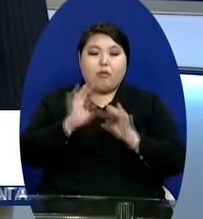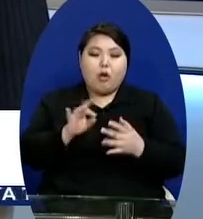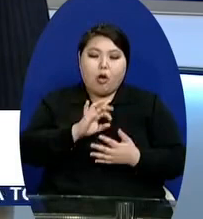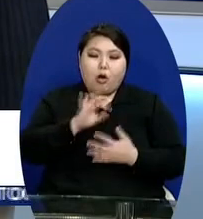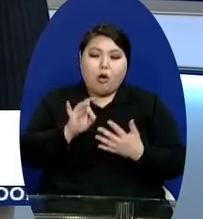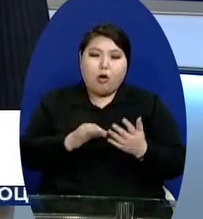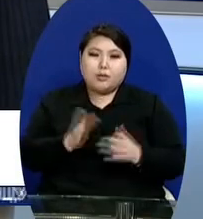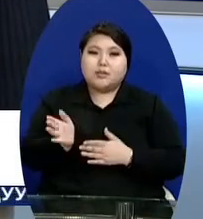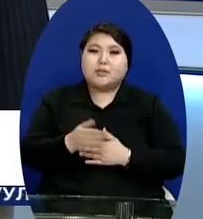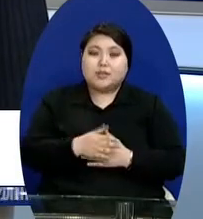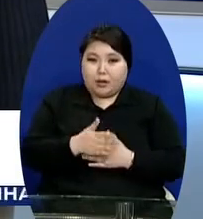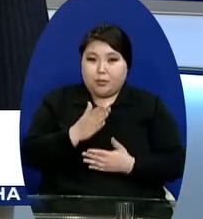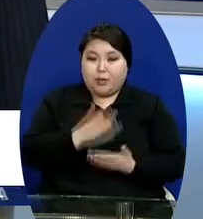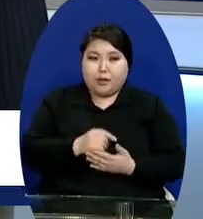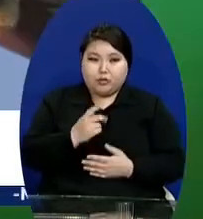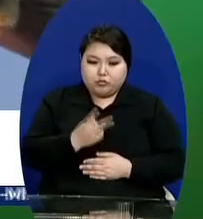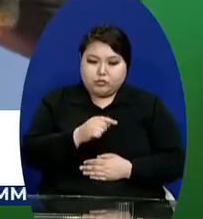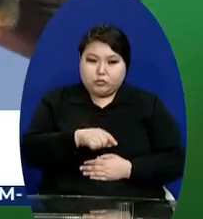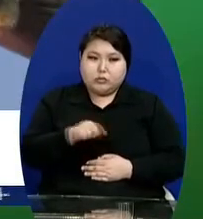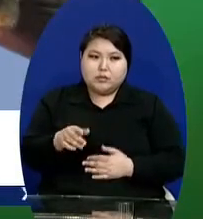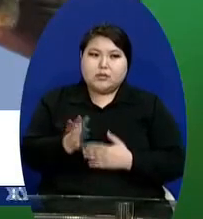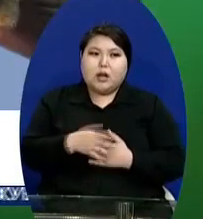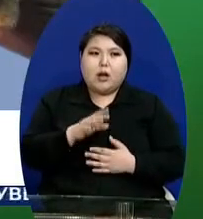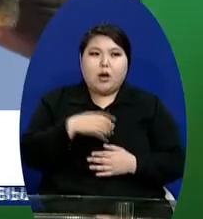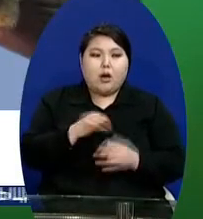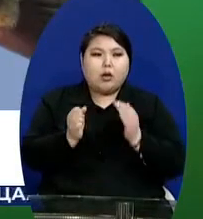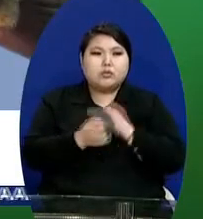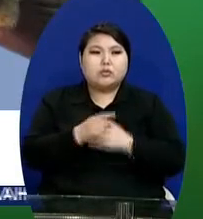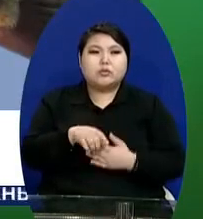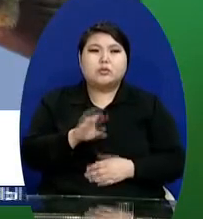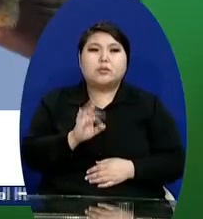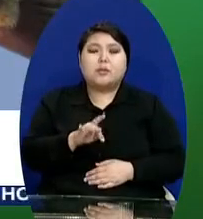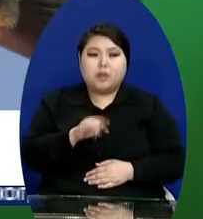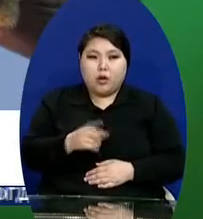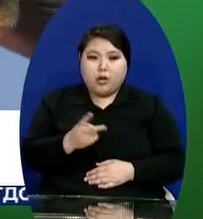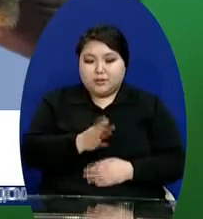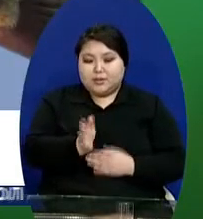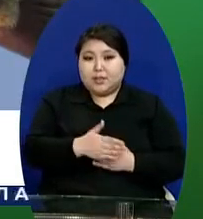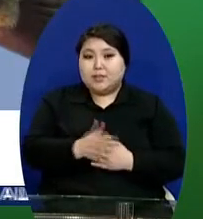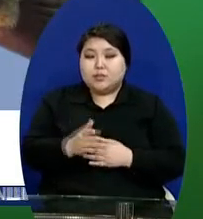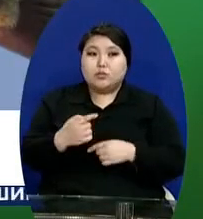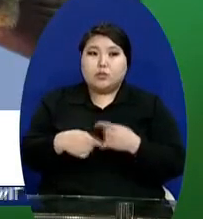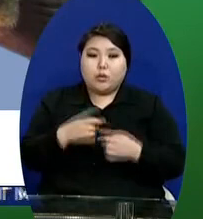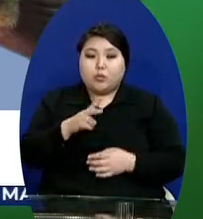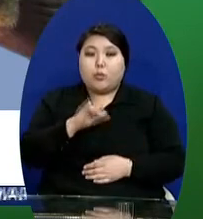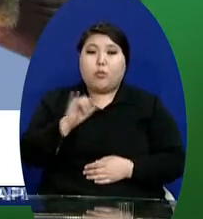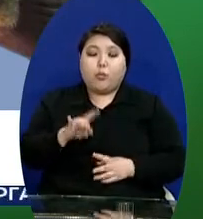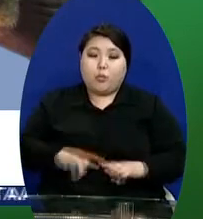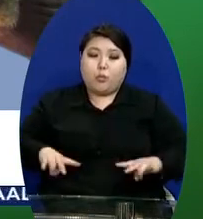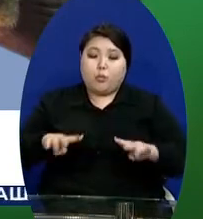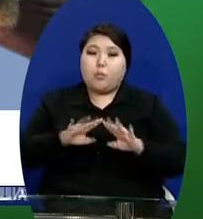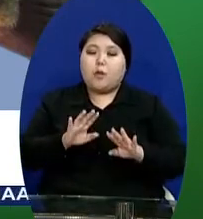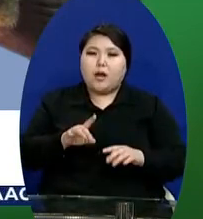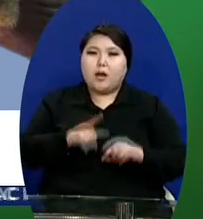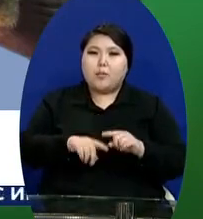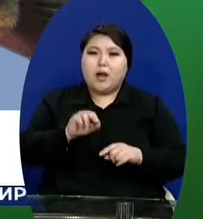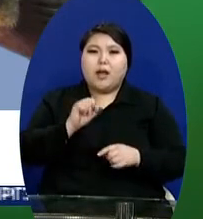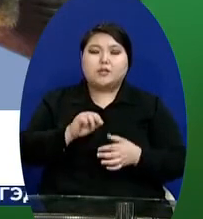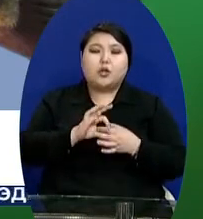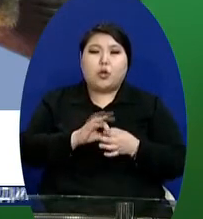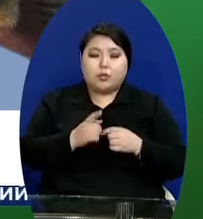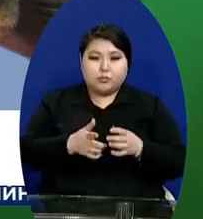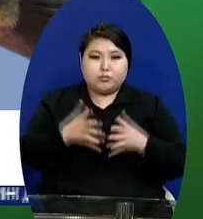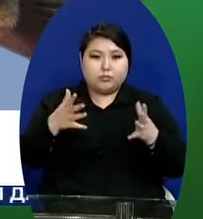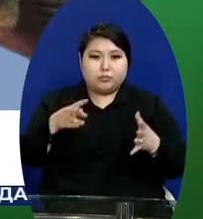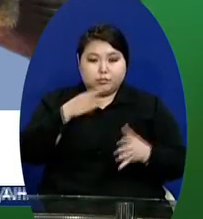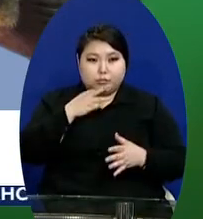төрлийн загаснууд бий. Энэ хоёр загас нь юугаараа онцлогтой бэ? За энэ хүү хоёр загсан тухайн нууранд байснаар ямар ач холбогдолтой вэ гэдэг талаар дэлгэрэн